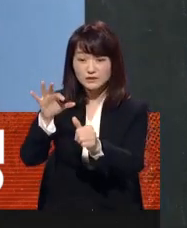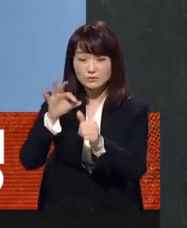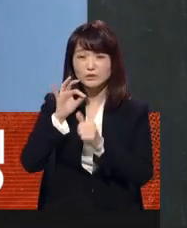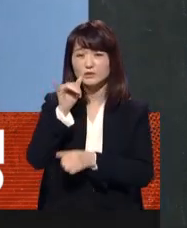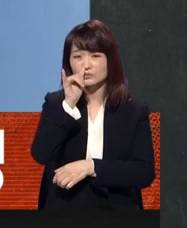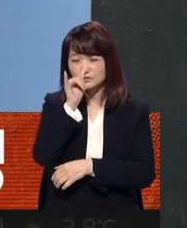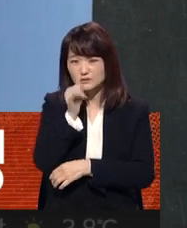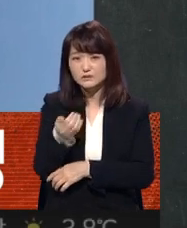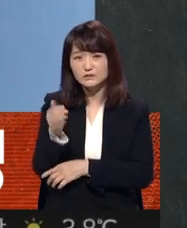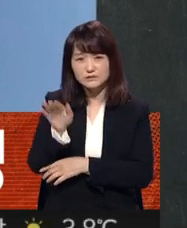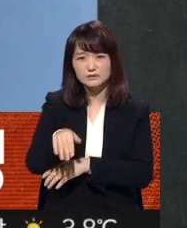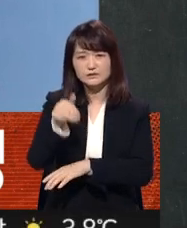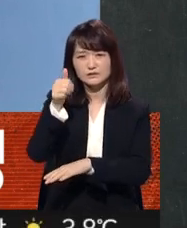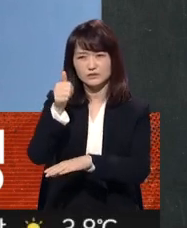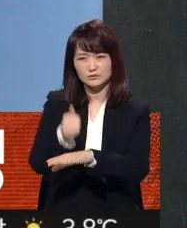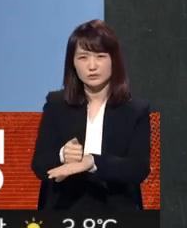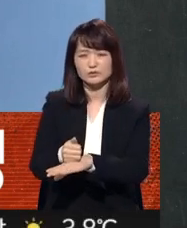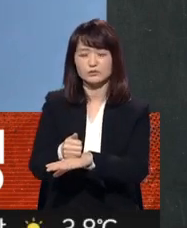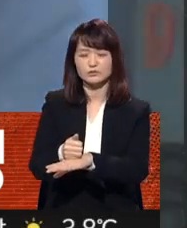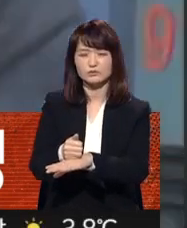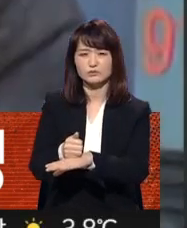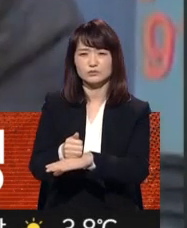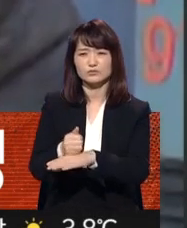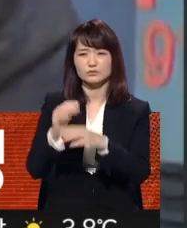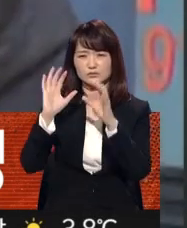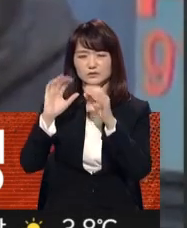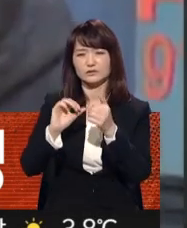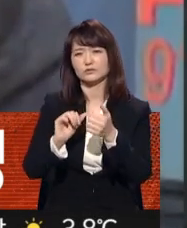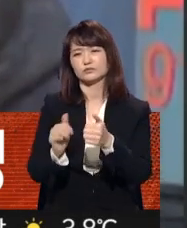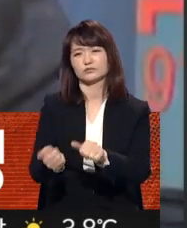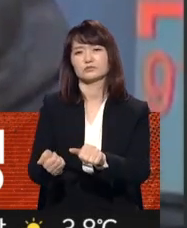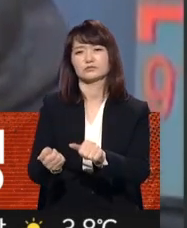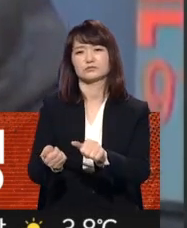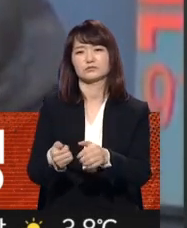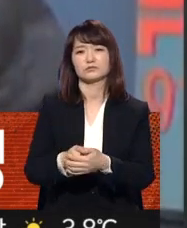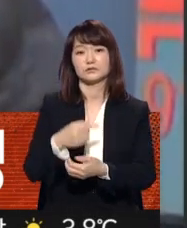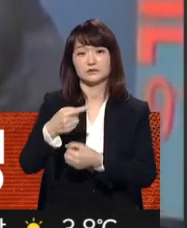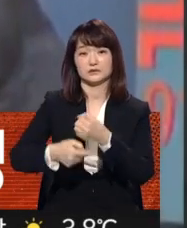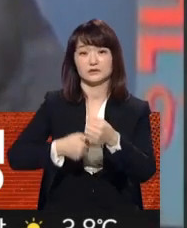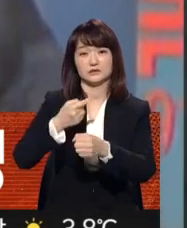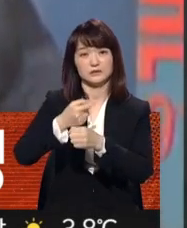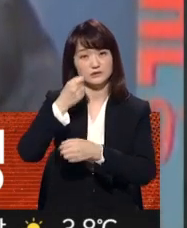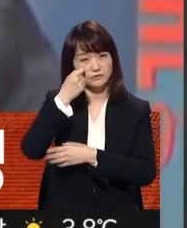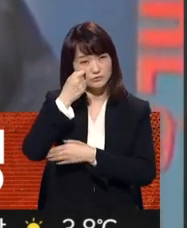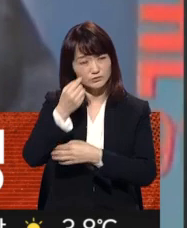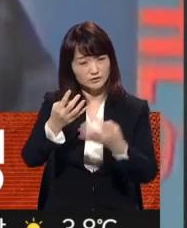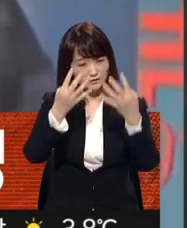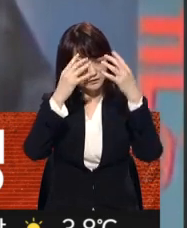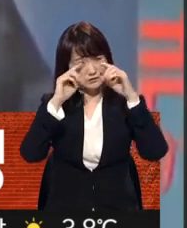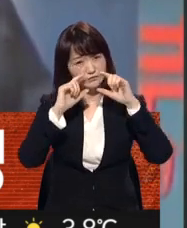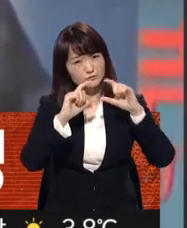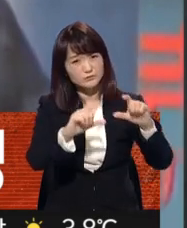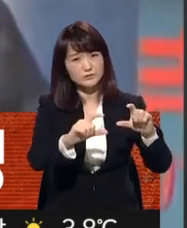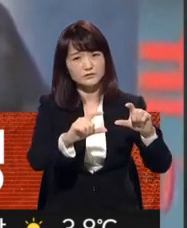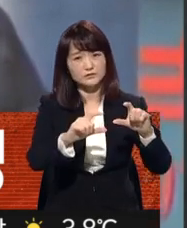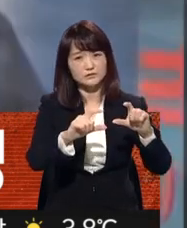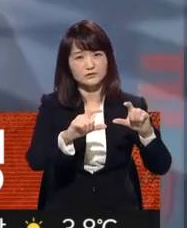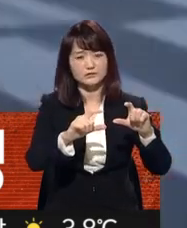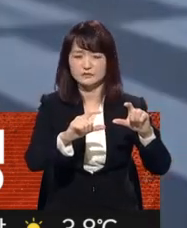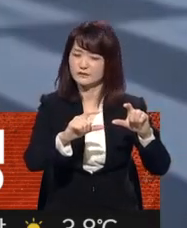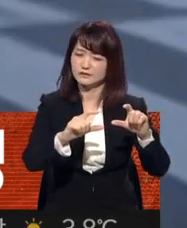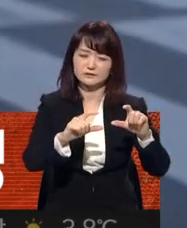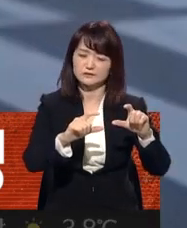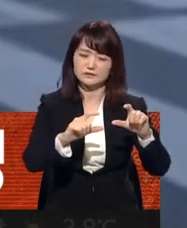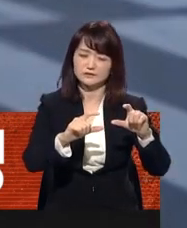있었는데 결국 그렇게 해서 하나를 죽게 만들었는데 1년 6개월 정말 참